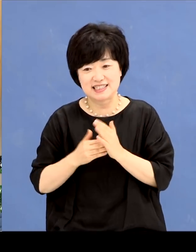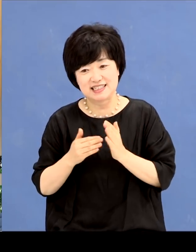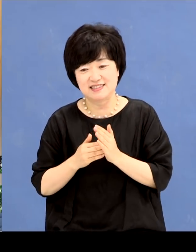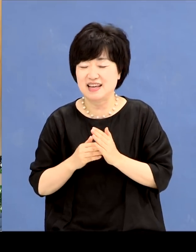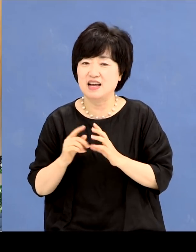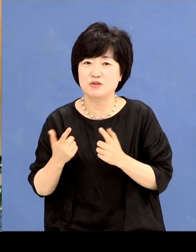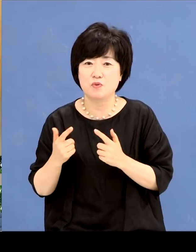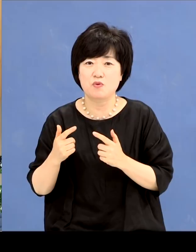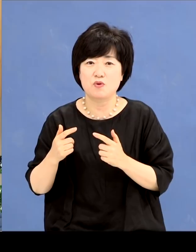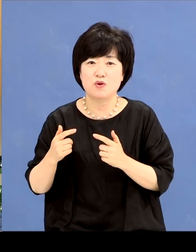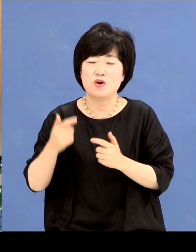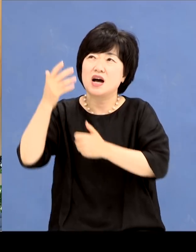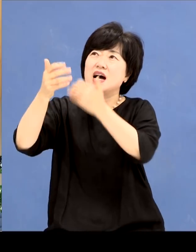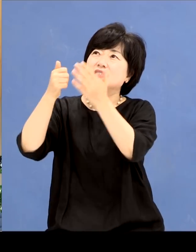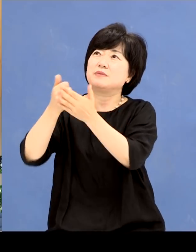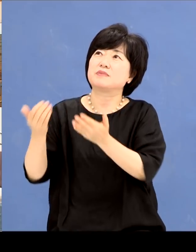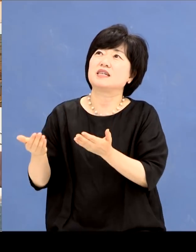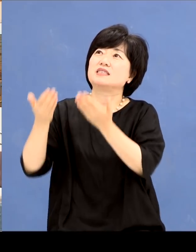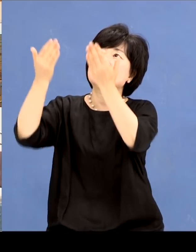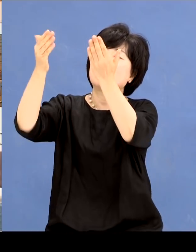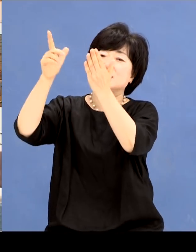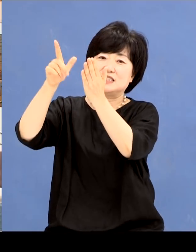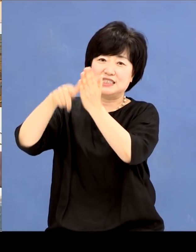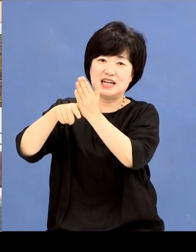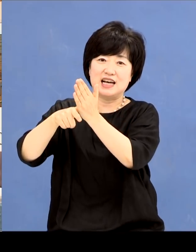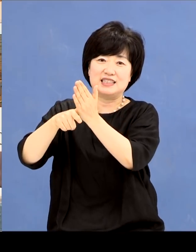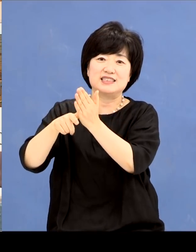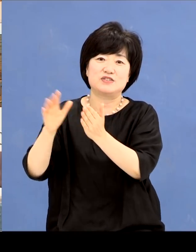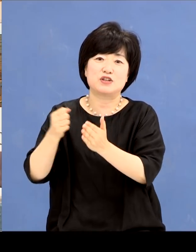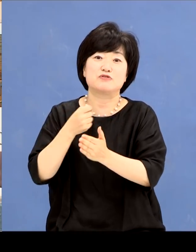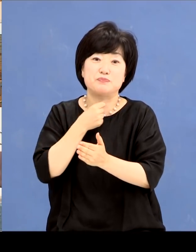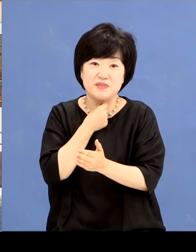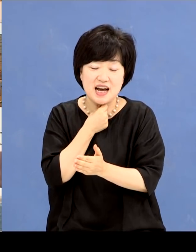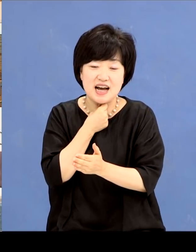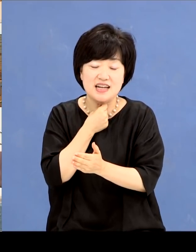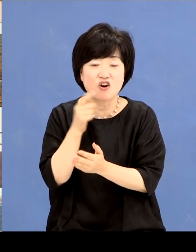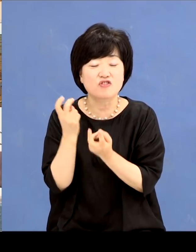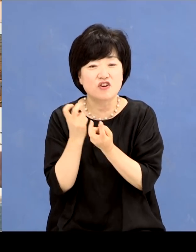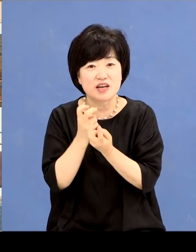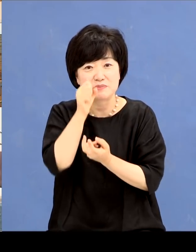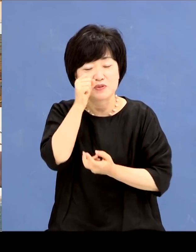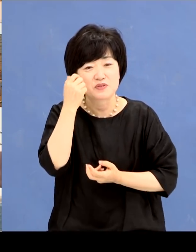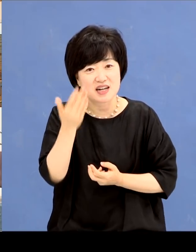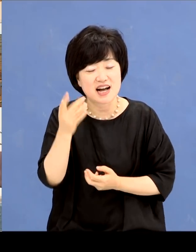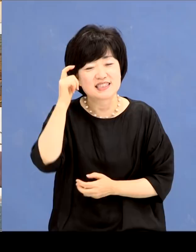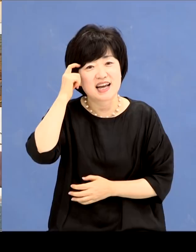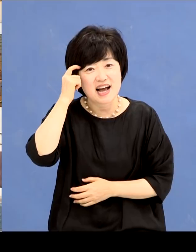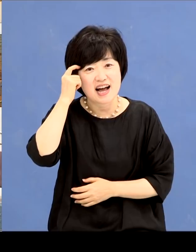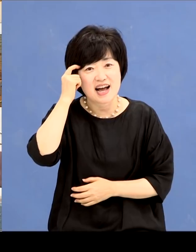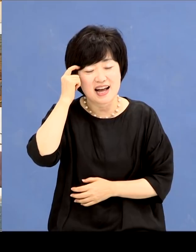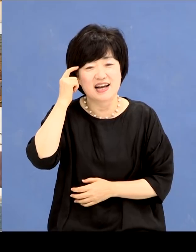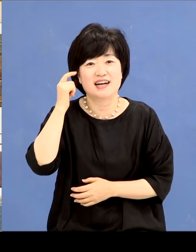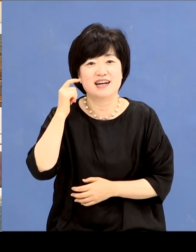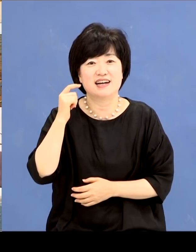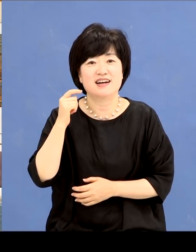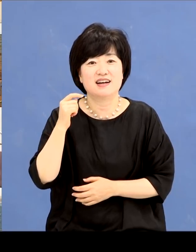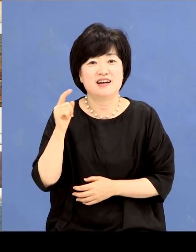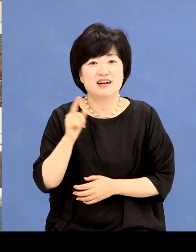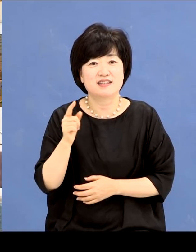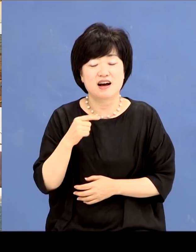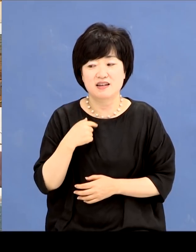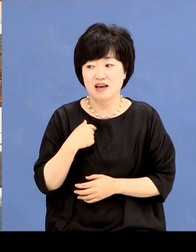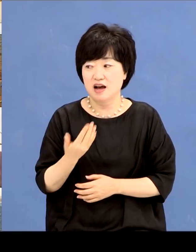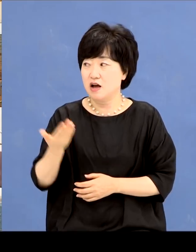아니었으면 좋겠다라는 생각을 했어요. 하나님께 네. 드려지는 시간이 되었으면 좋겠는데 어떻게 하면 좋을까라는 생각을 했어요. 네. 그러다 보니 저의